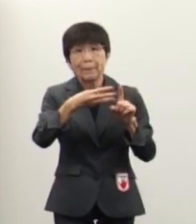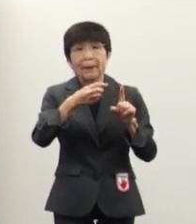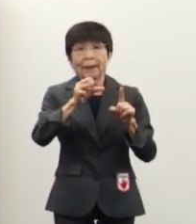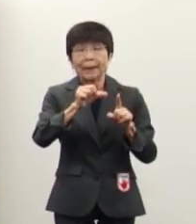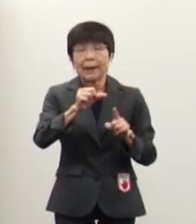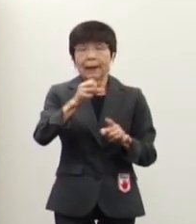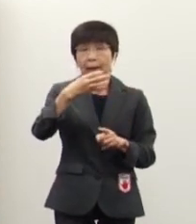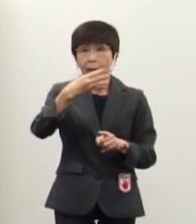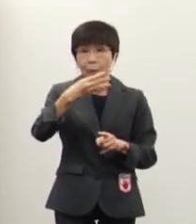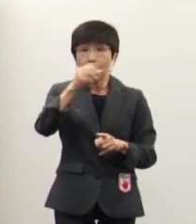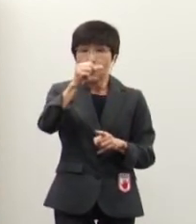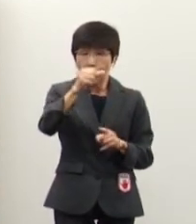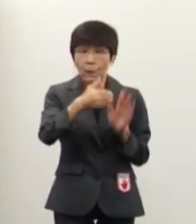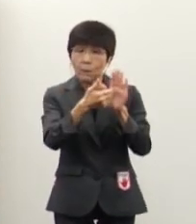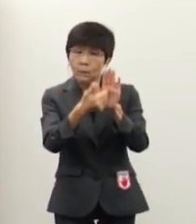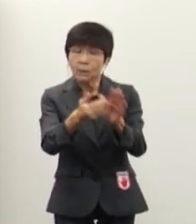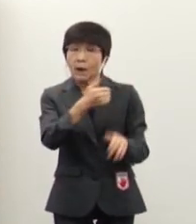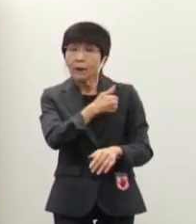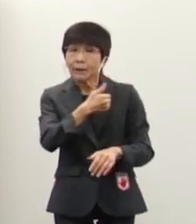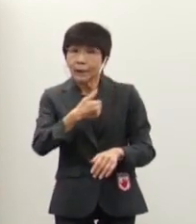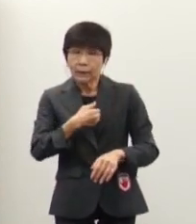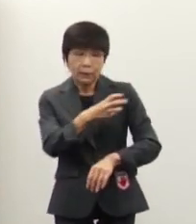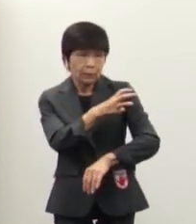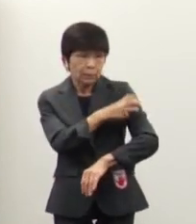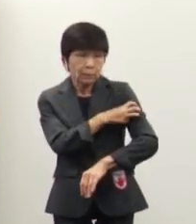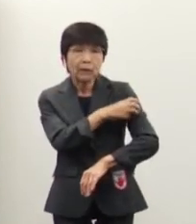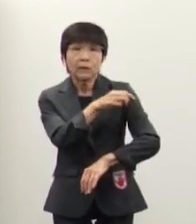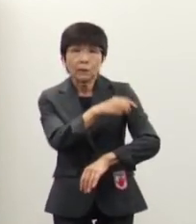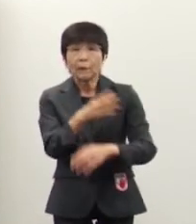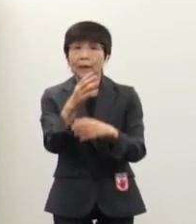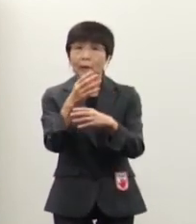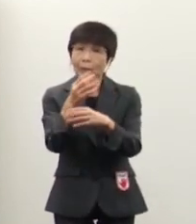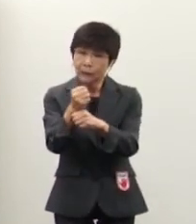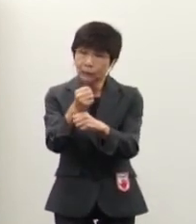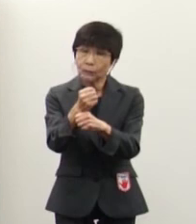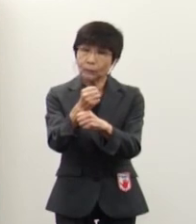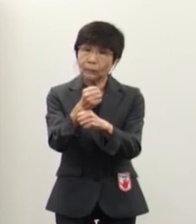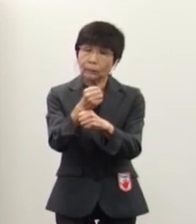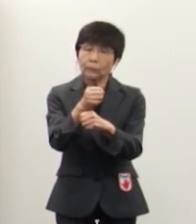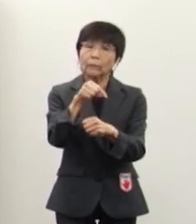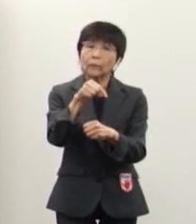種開始日につきましてはまだ国から